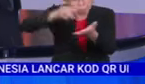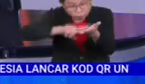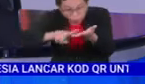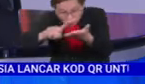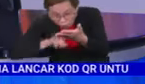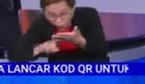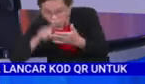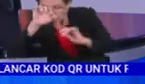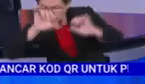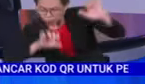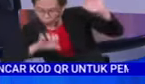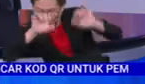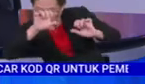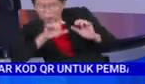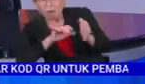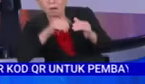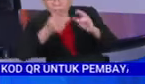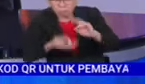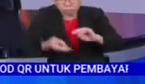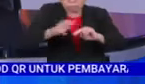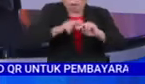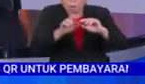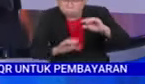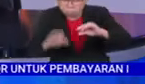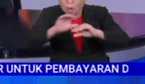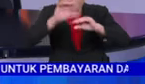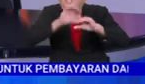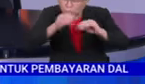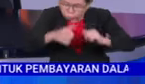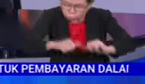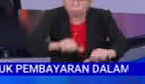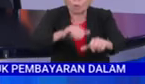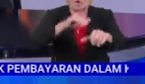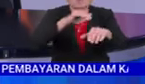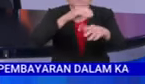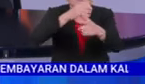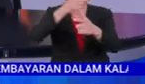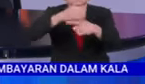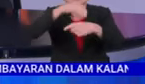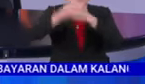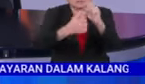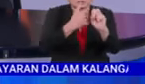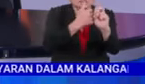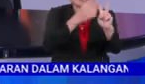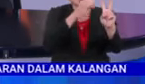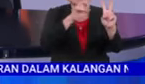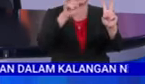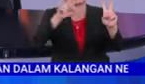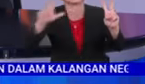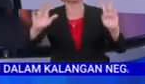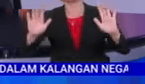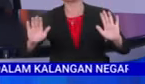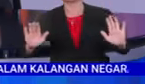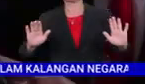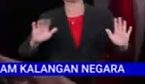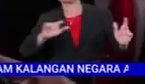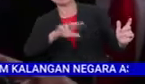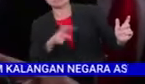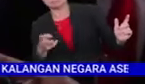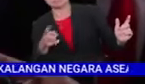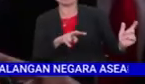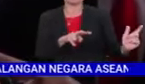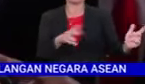bagi menentukan kenaikan berterusan atau kenaikan pada tahun 2023 sahaja.